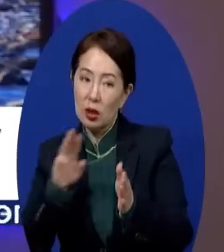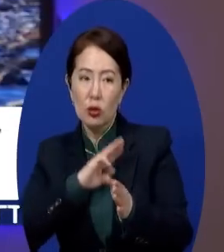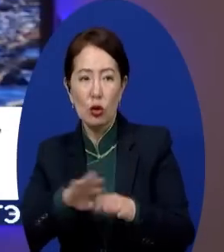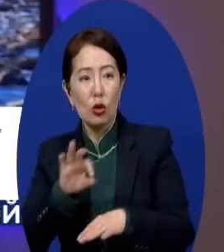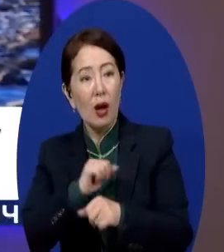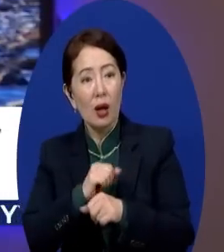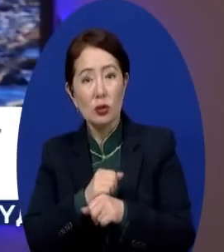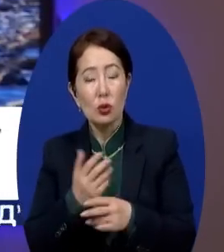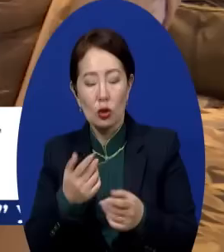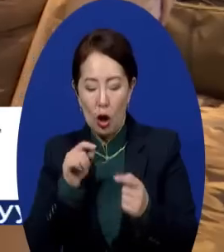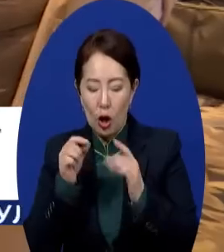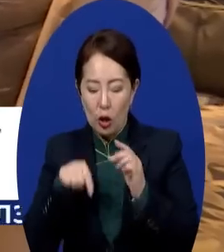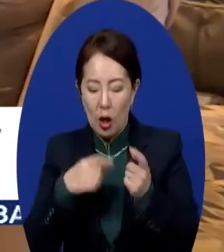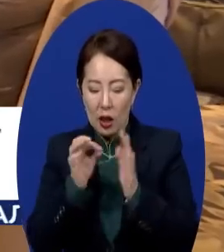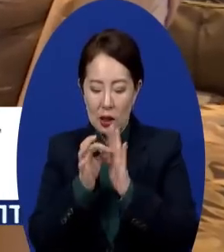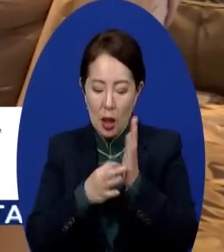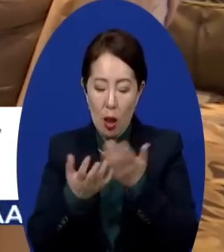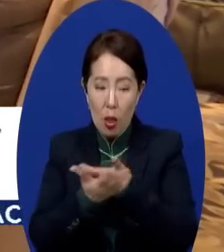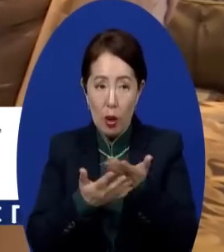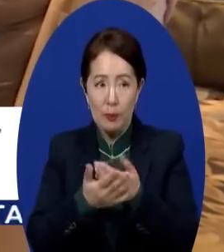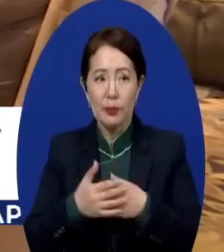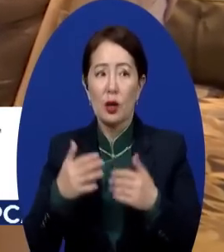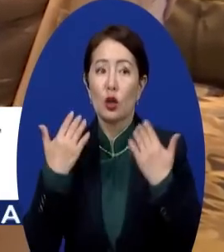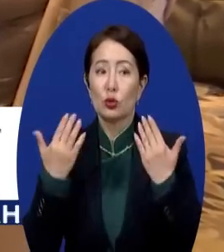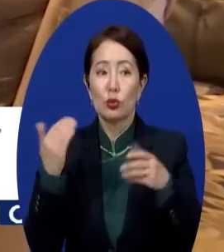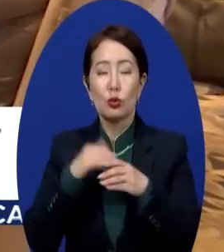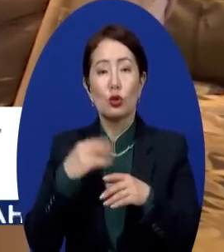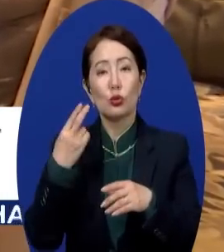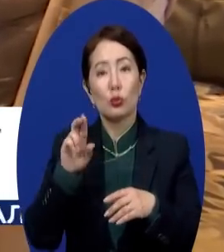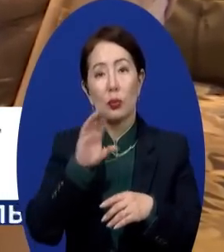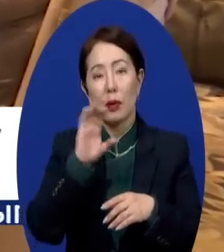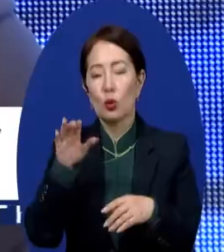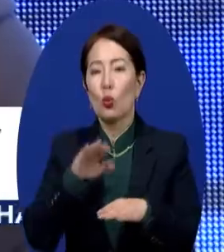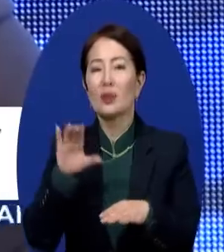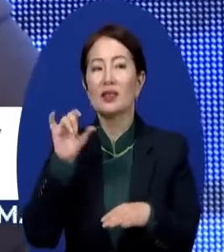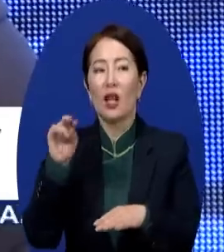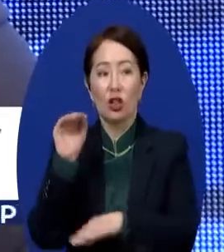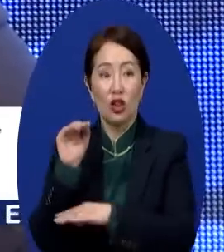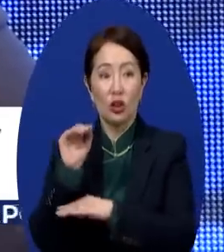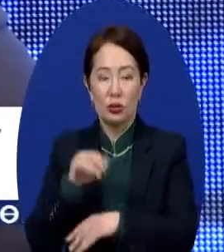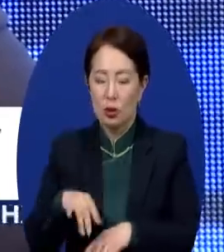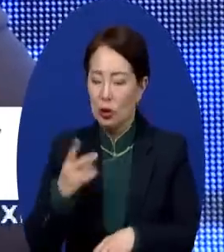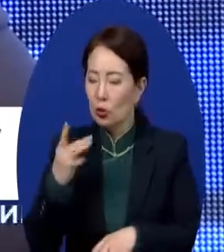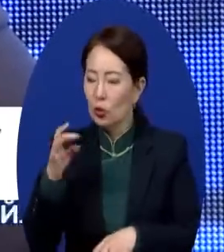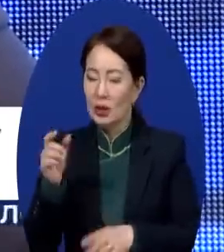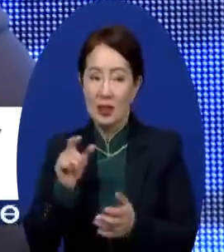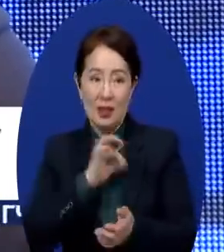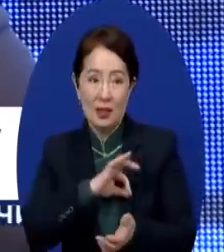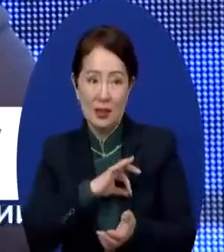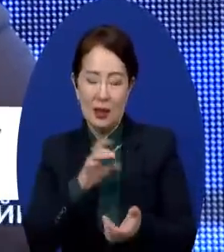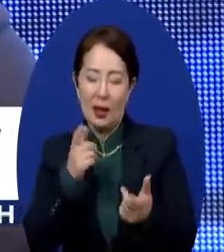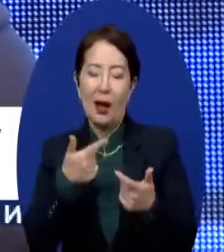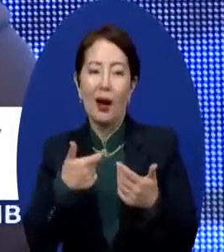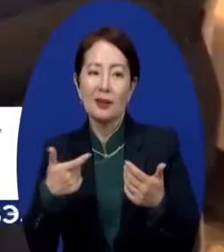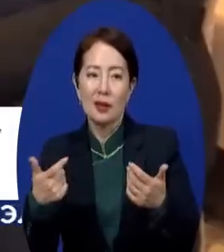юу гэдгийг өнөөдөр хэлцэж байгаа гэсэн үг. Зөвлөгөөнд оролцсон нэгдсэн үндэсний байгууллагын хүүхдийн сангийн төлөөлөгчид нүүрсний хэрэглээг аажмаар халж,